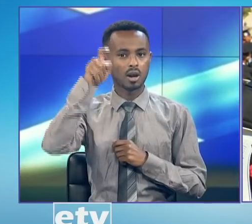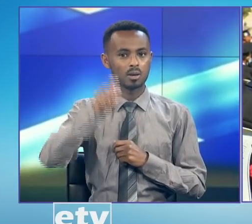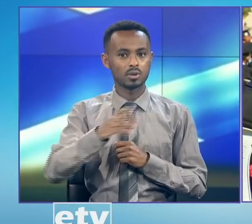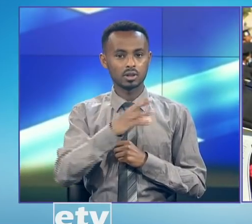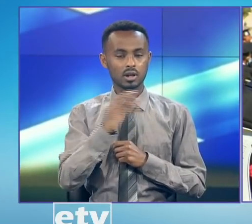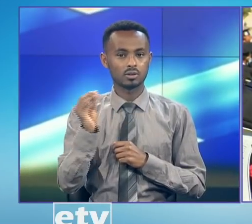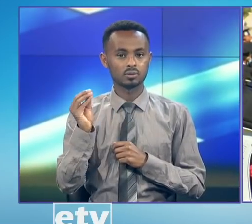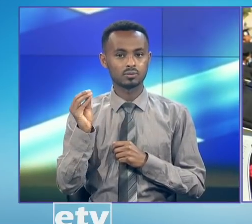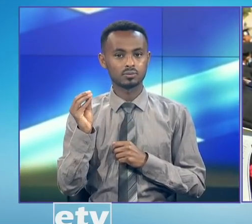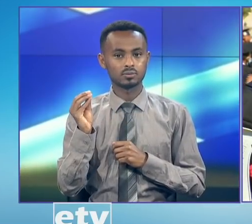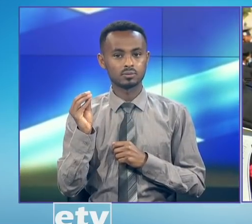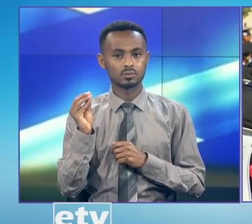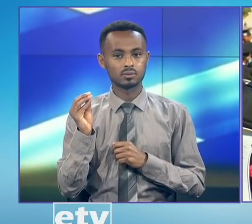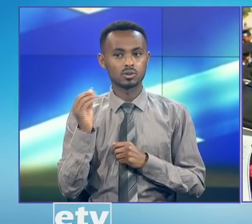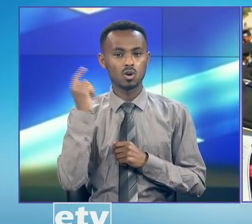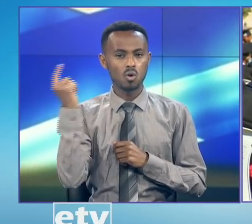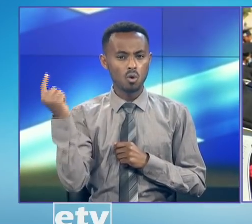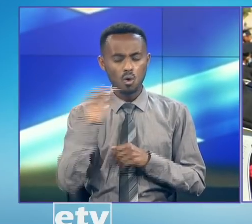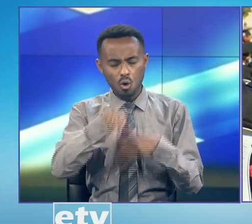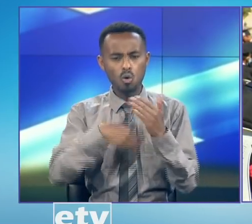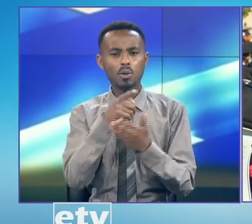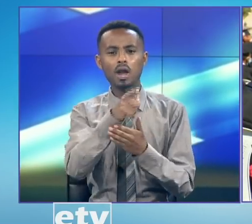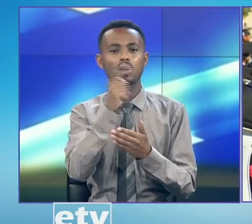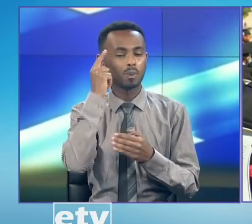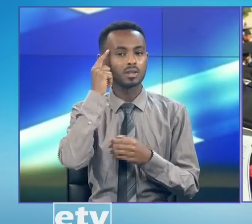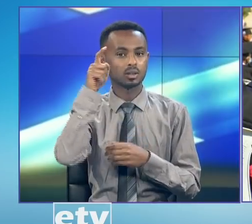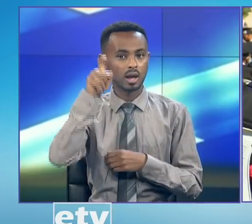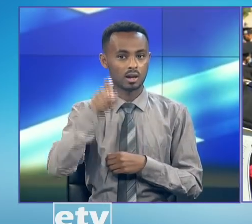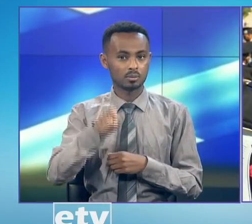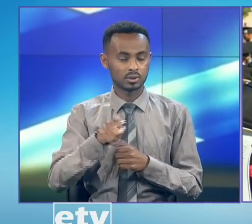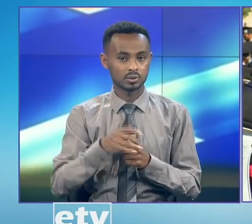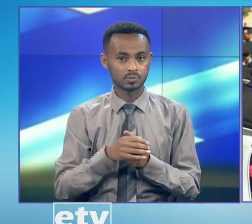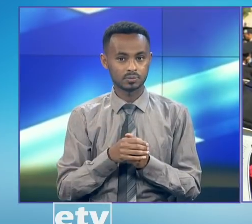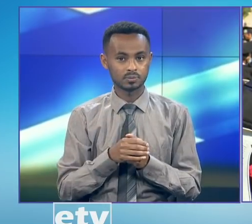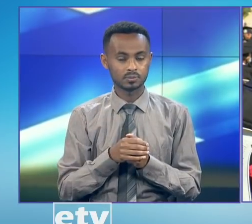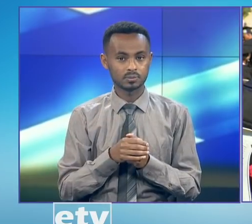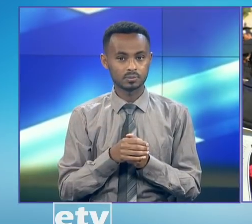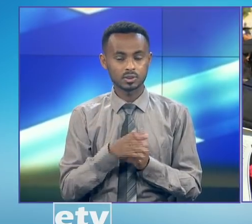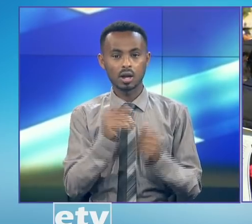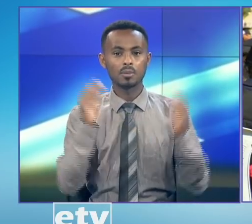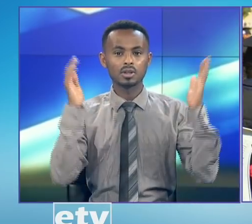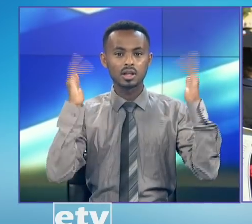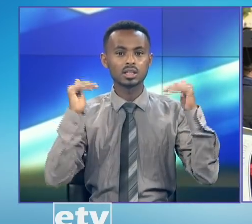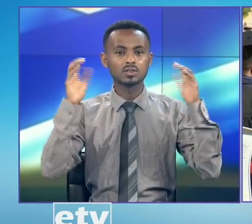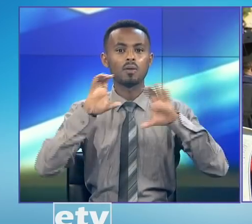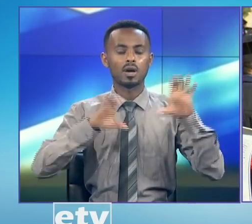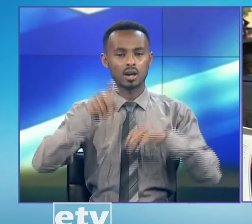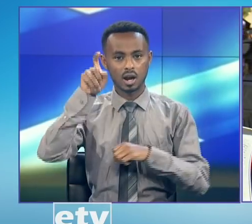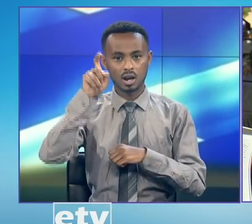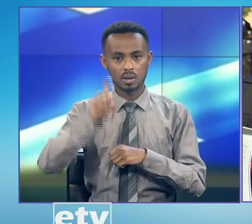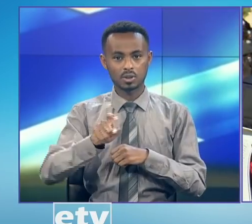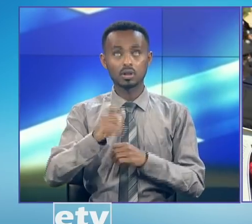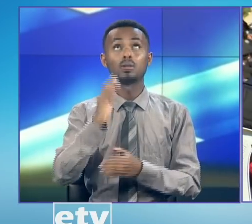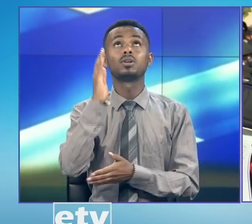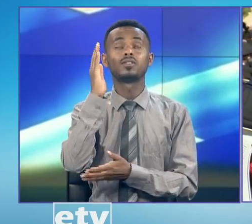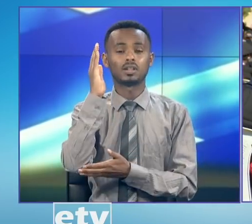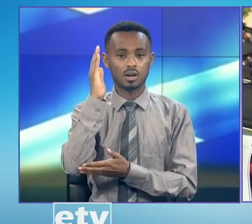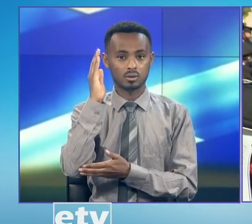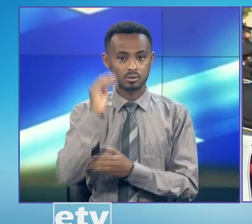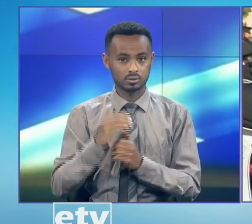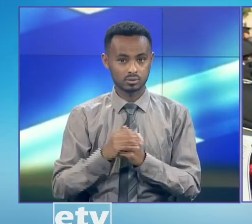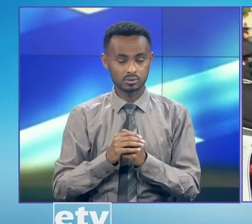አለብኝና ሁሉም ያንን ነው ማሰብ ያለበት። እናም ተስፋ ማድረግ አለበት በፈጣሪው።